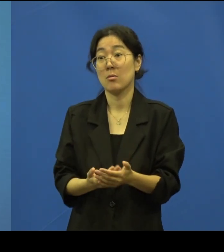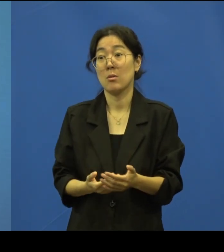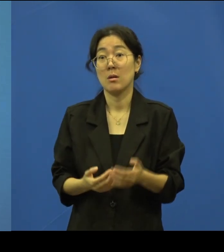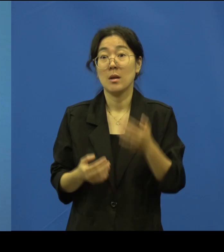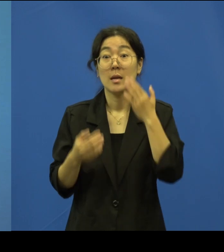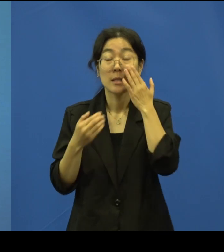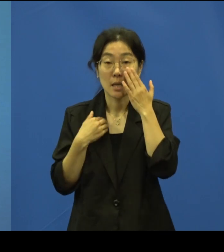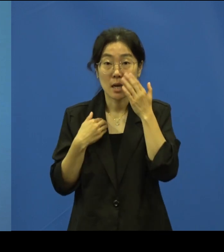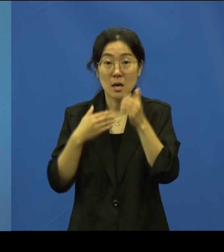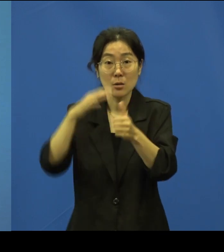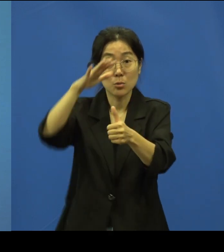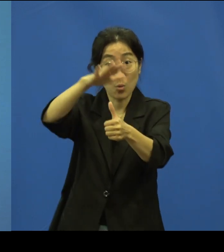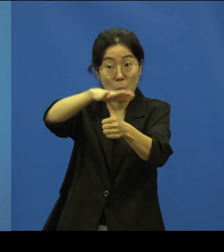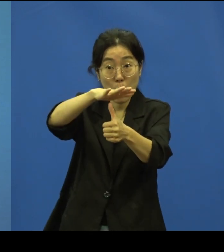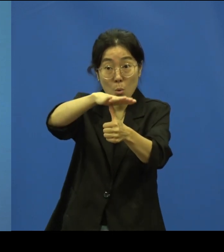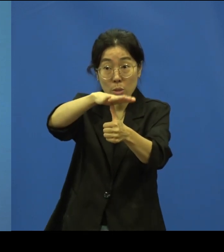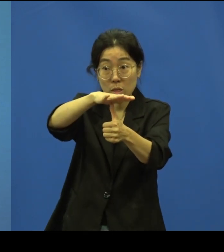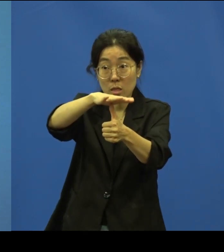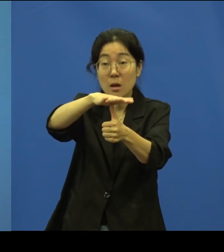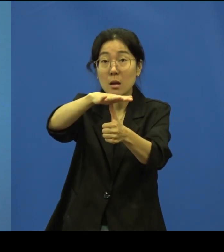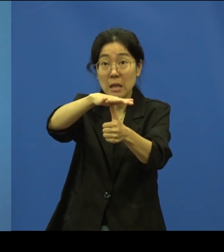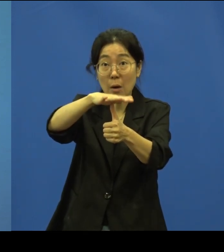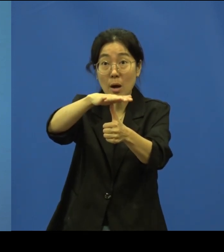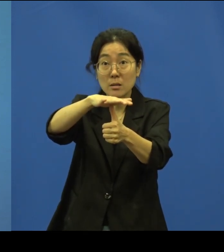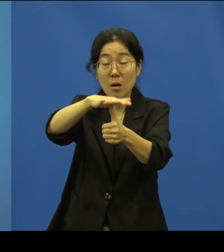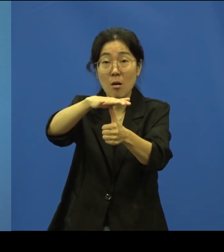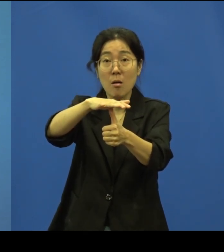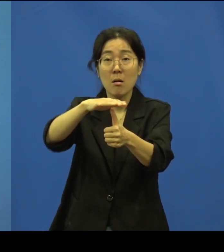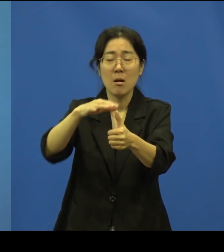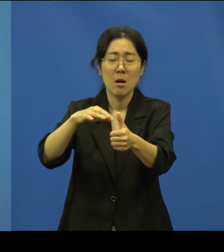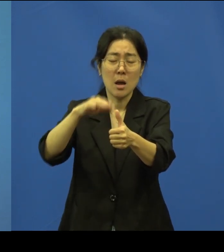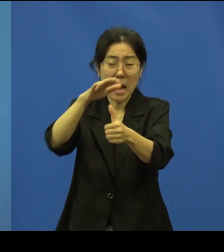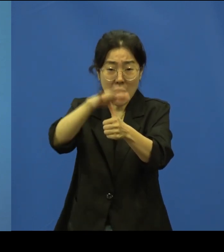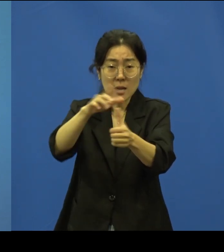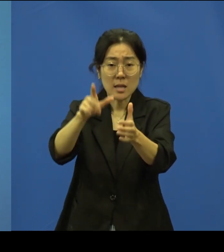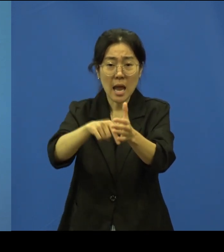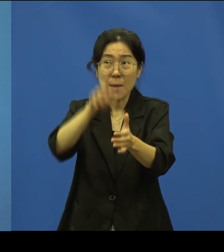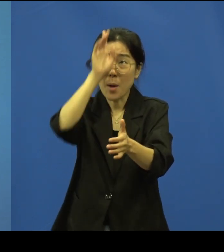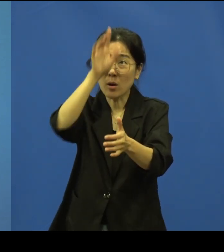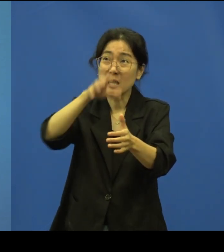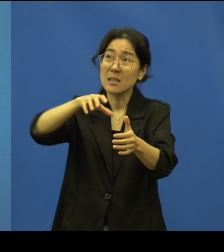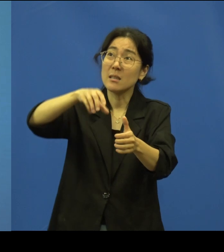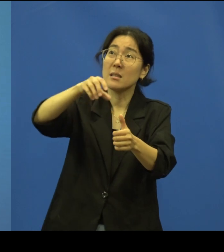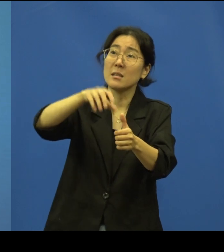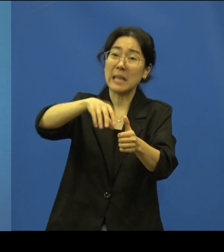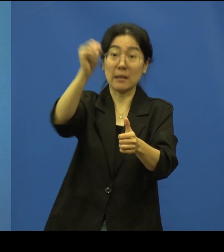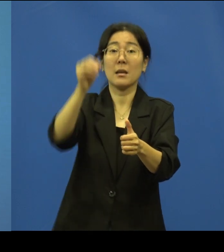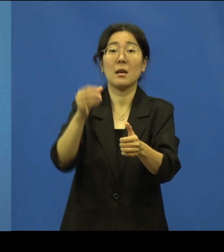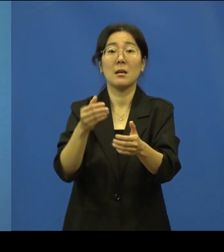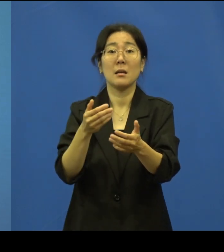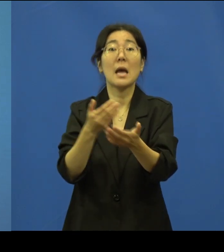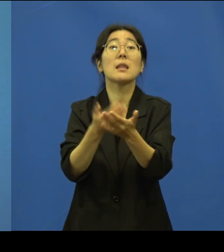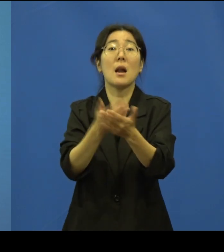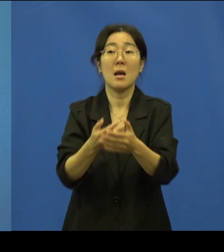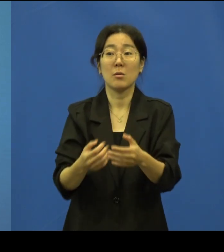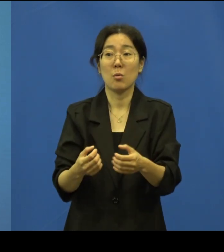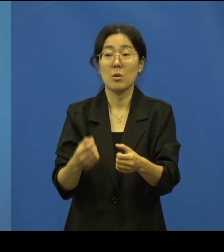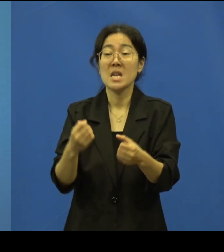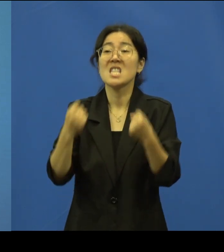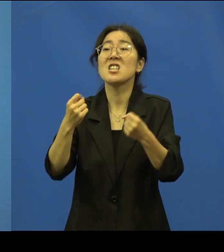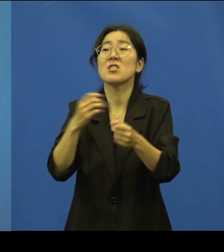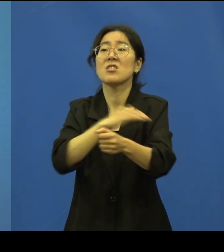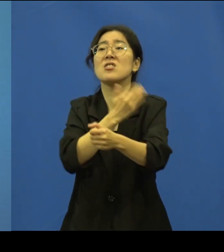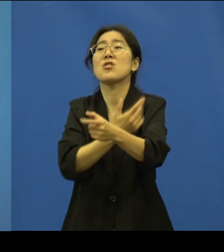표적과 기사가 예수의 이름으로 나타나서 이 상황을 돌파하는 이런 능력을 달라고 이렇게 기도를 하는 것을 알 수가